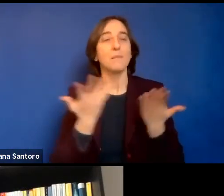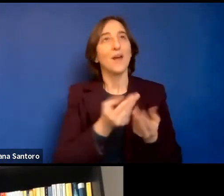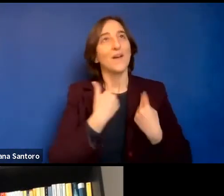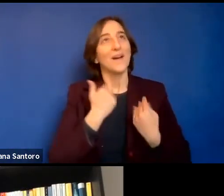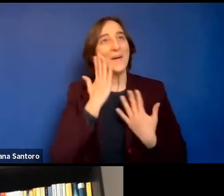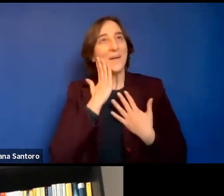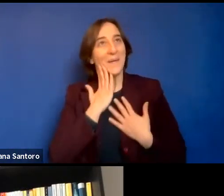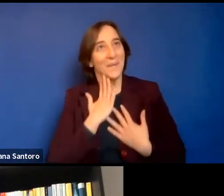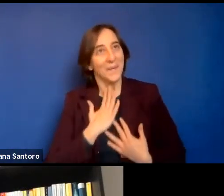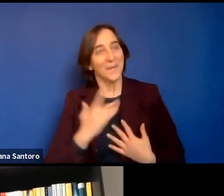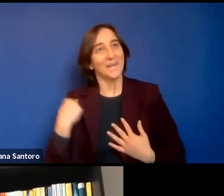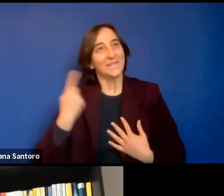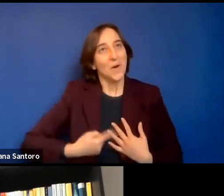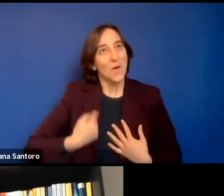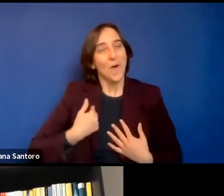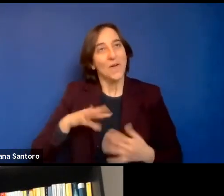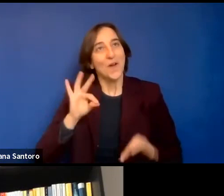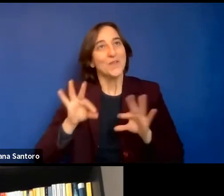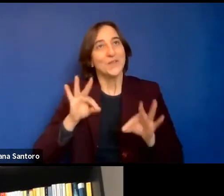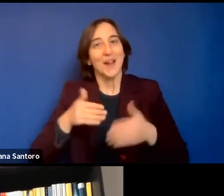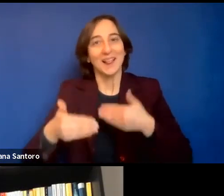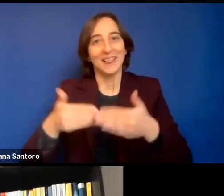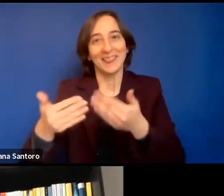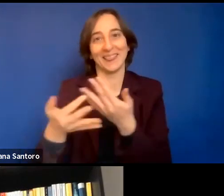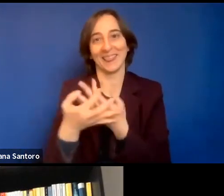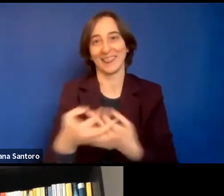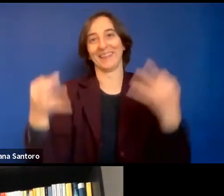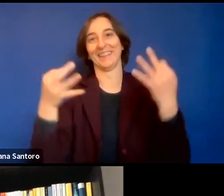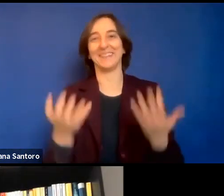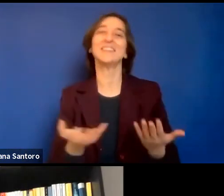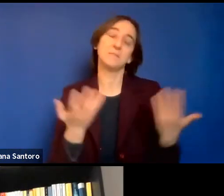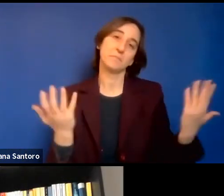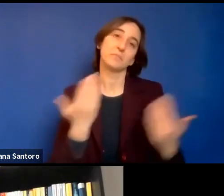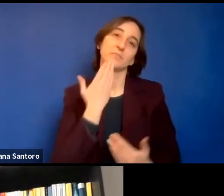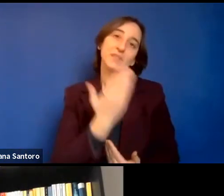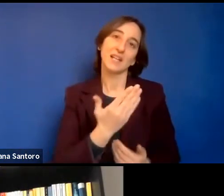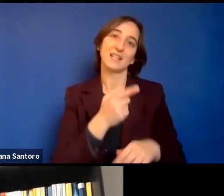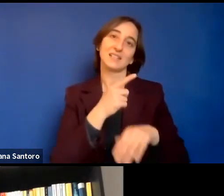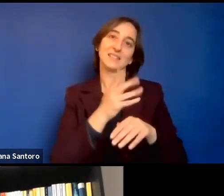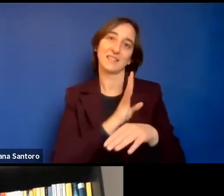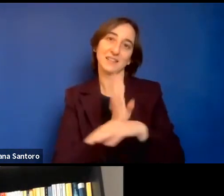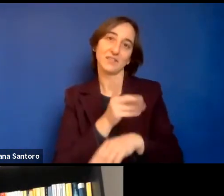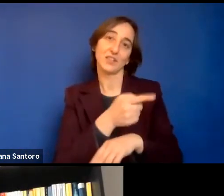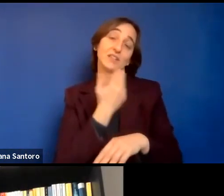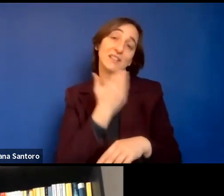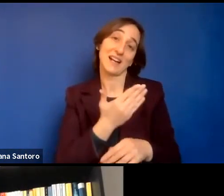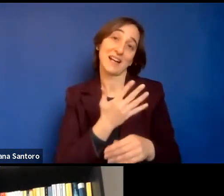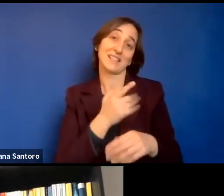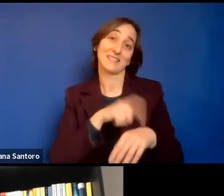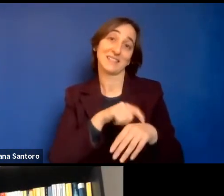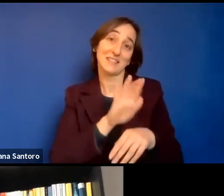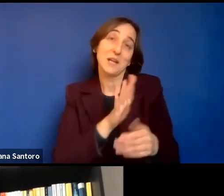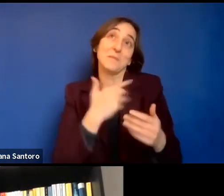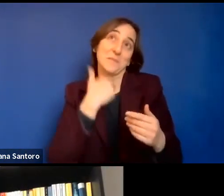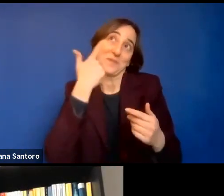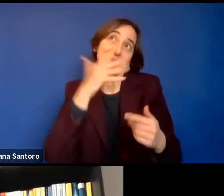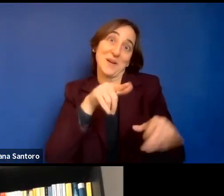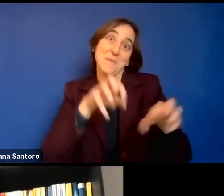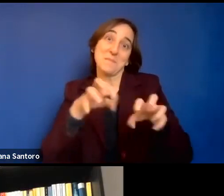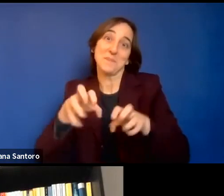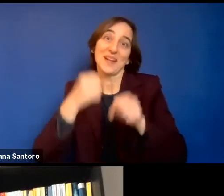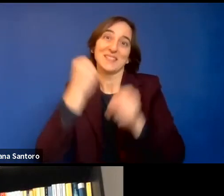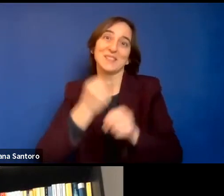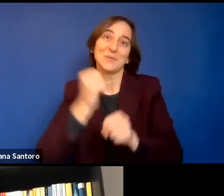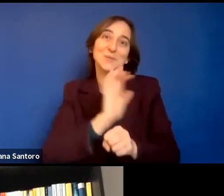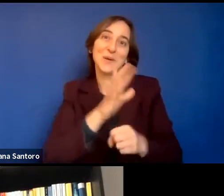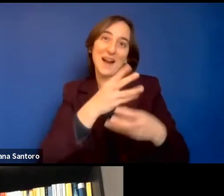insomma. Allora la salutiamo, grazie ancora per il suo intervento e per il suo tempo. Sappiamo che ha altri impegni istituzionali e quindi